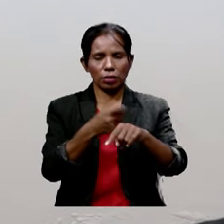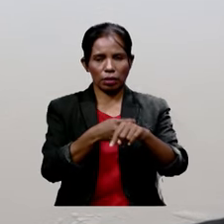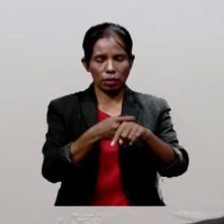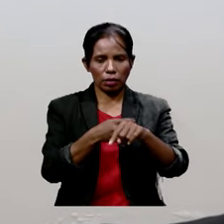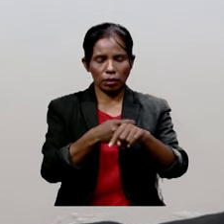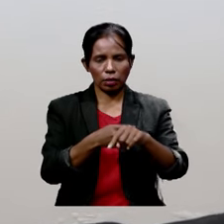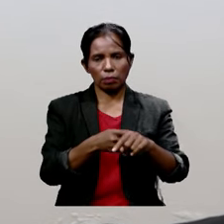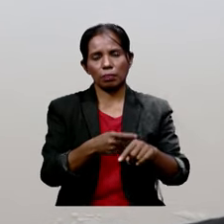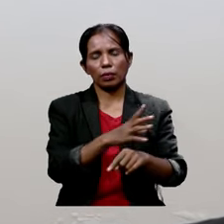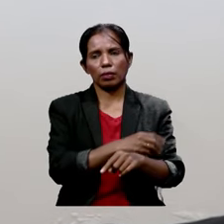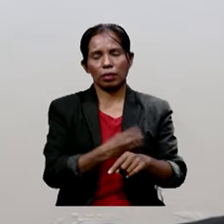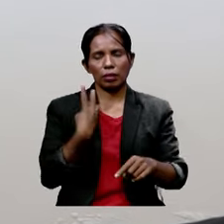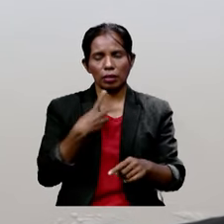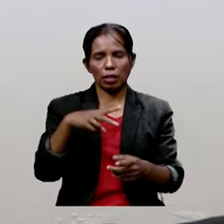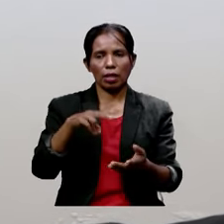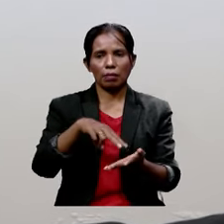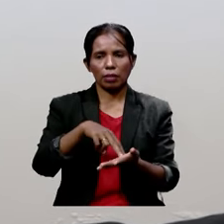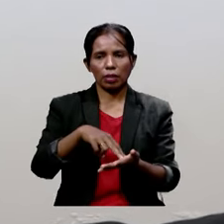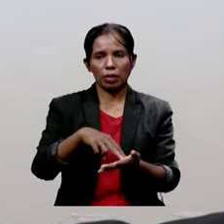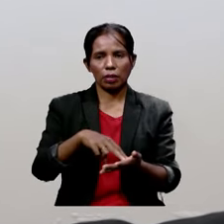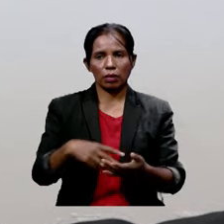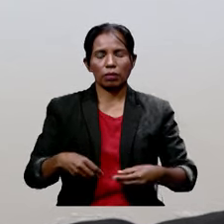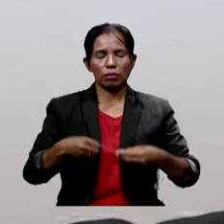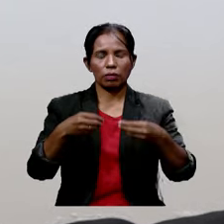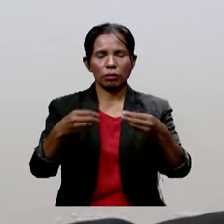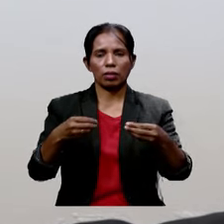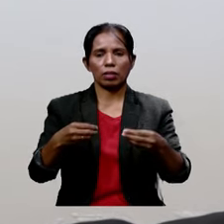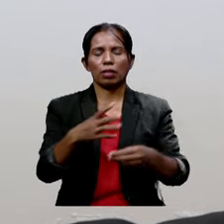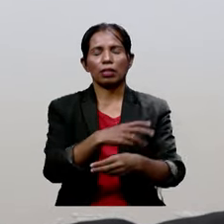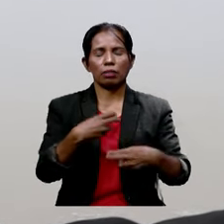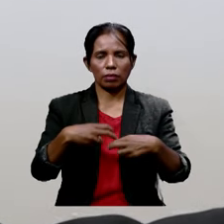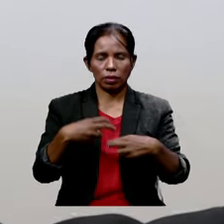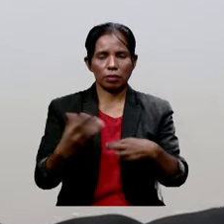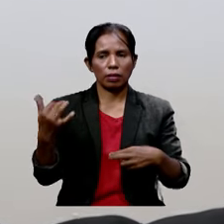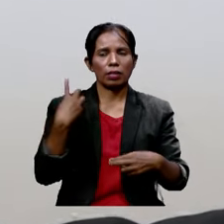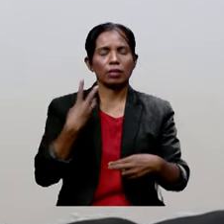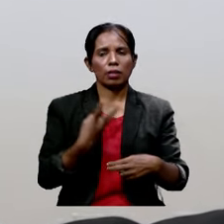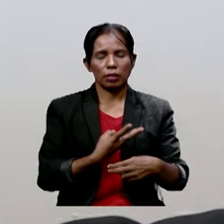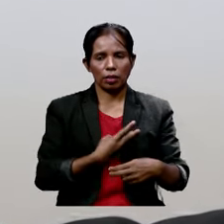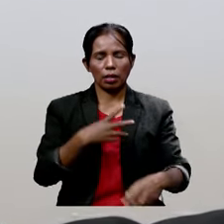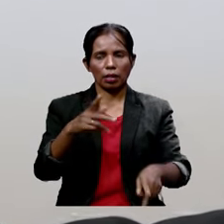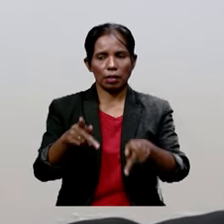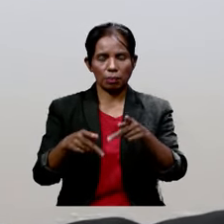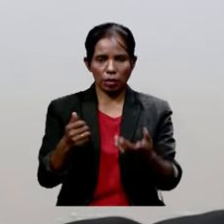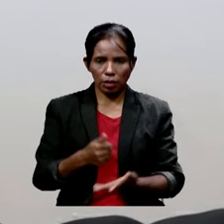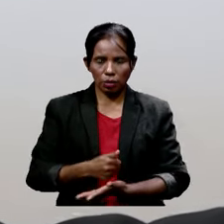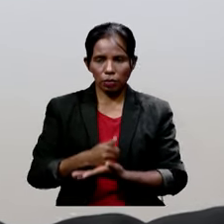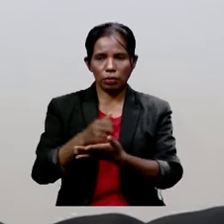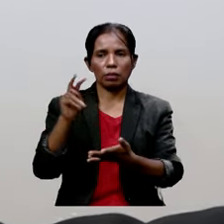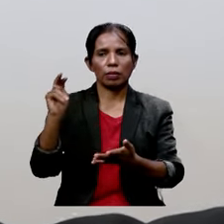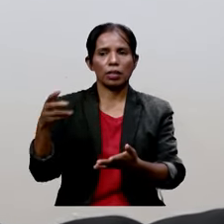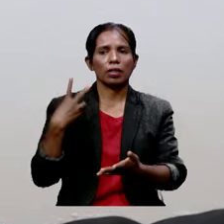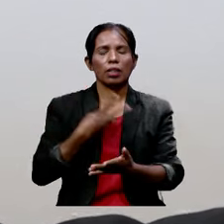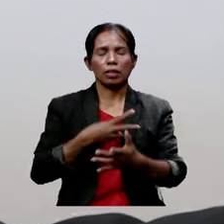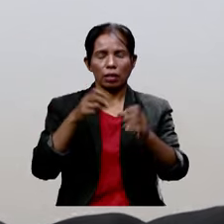grave anesa ne ita hamrik do kodi fotang merese banian ka ita sira nene sai ema nebe solidario banian atu ita